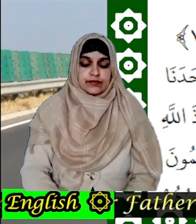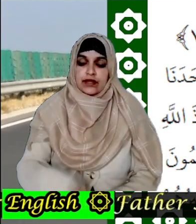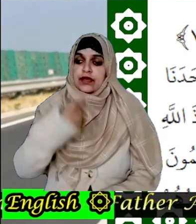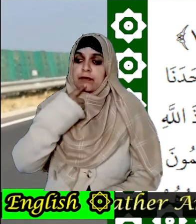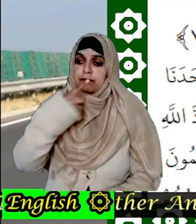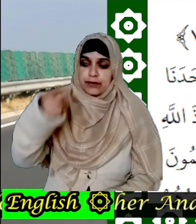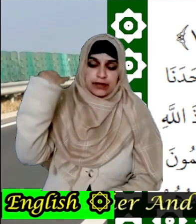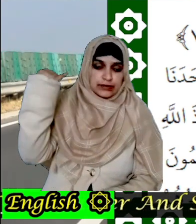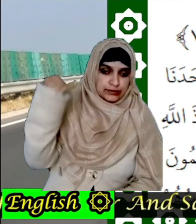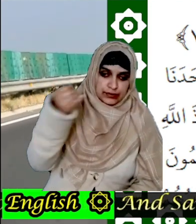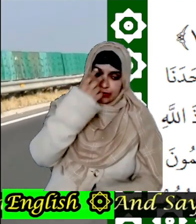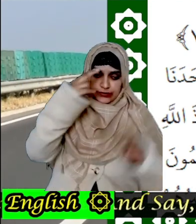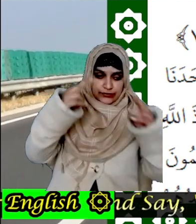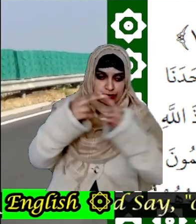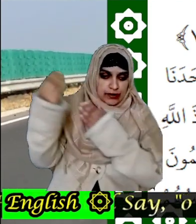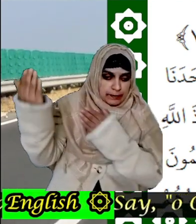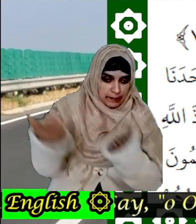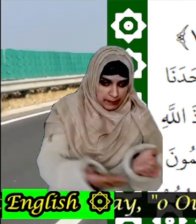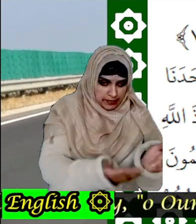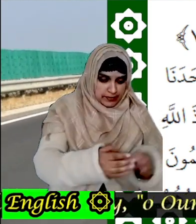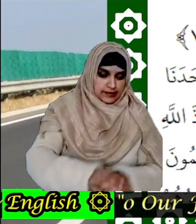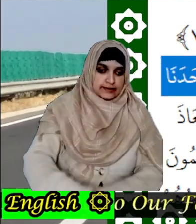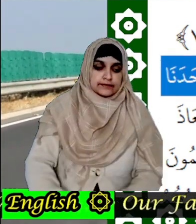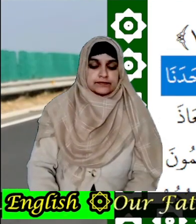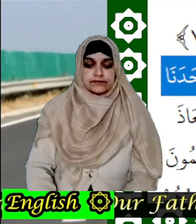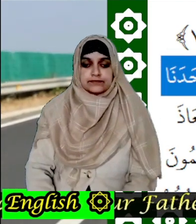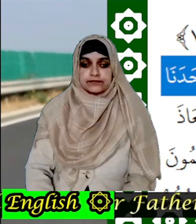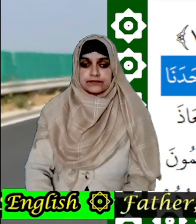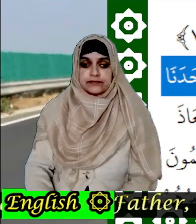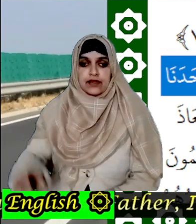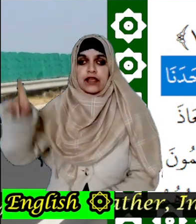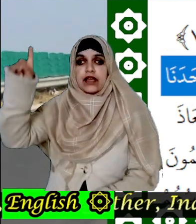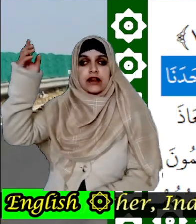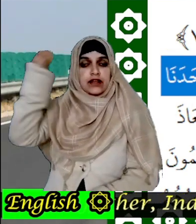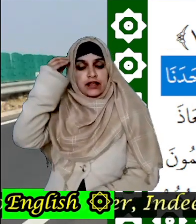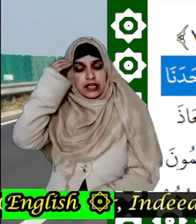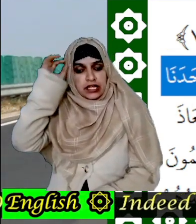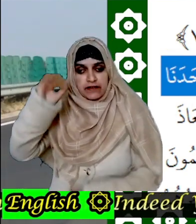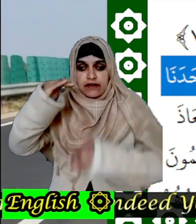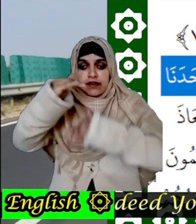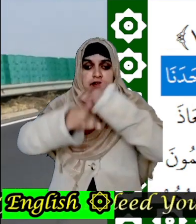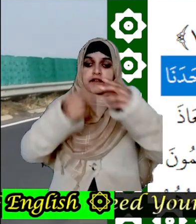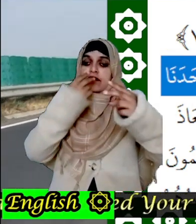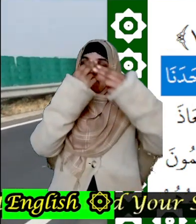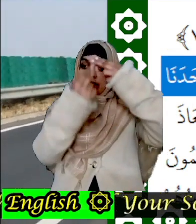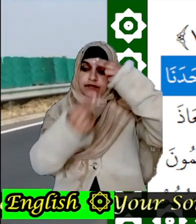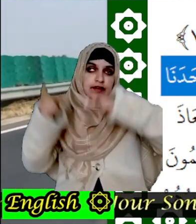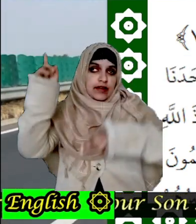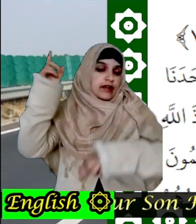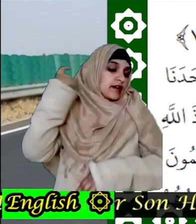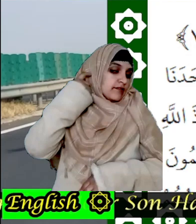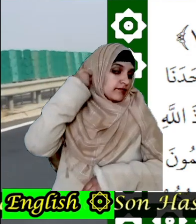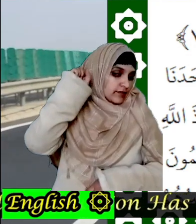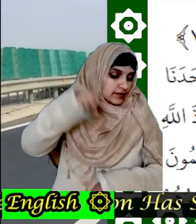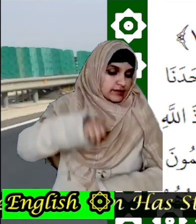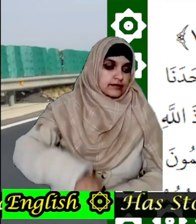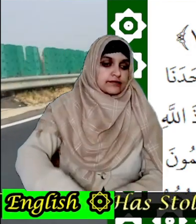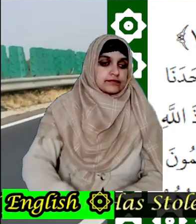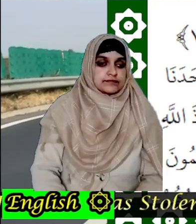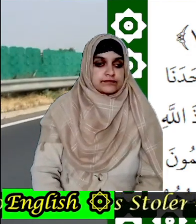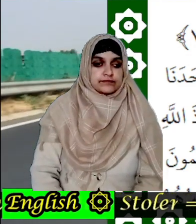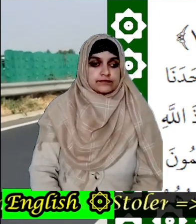أبابا جرى جارس قداخن تيه فخذ أهدنا مكانه بكثات قوخين يقبت إنا نراك